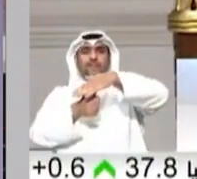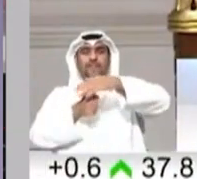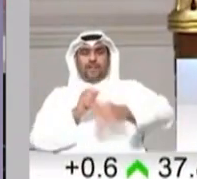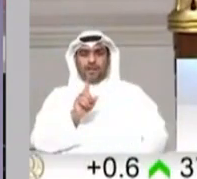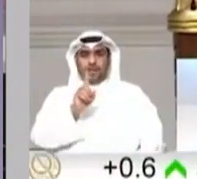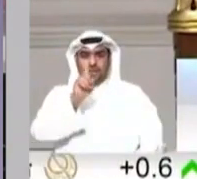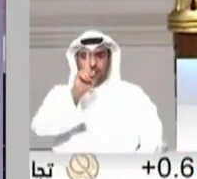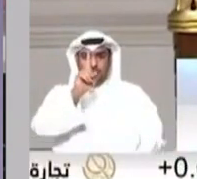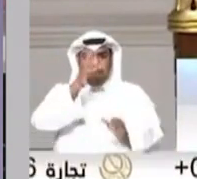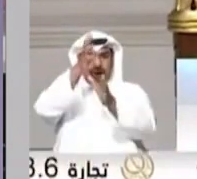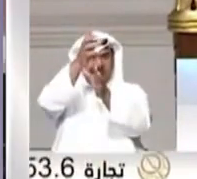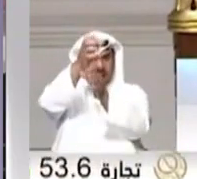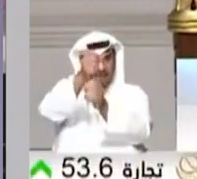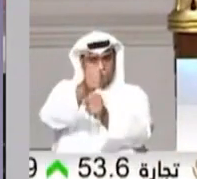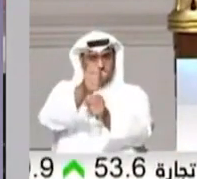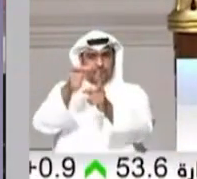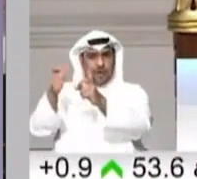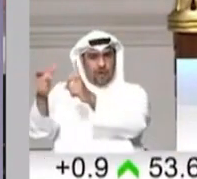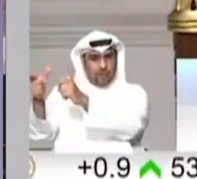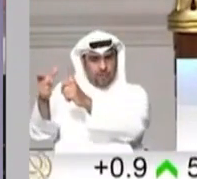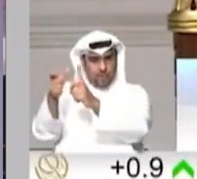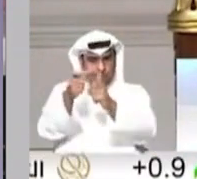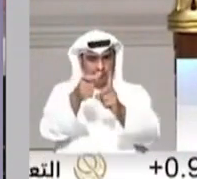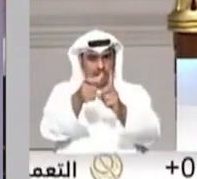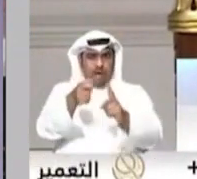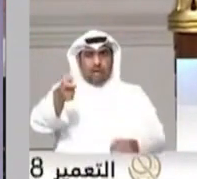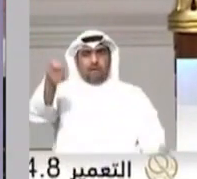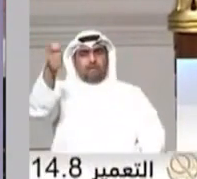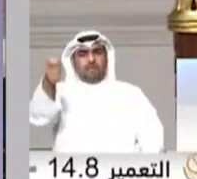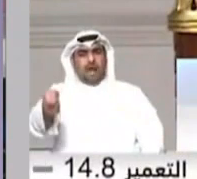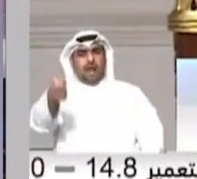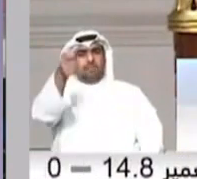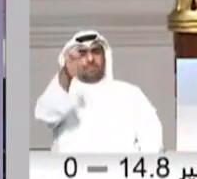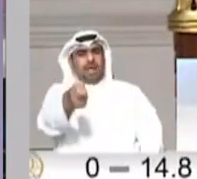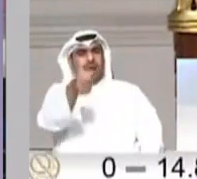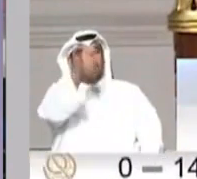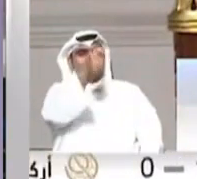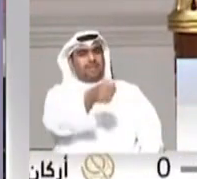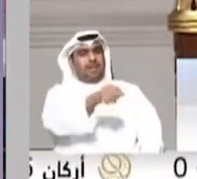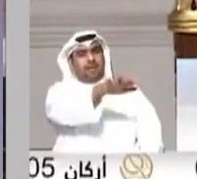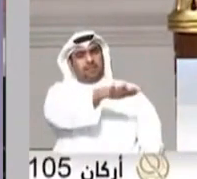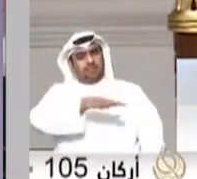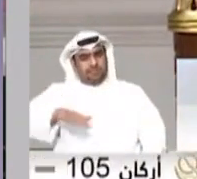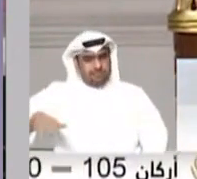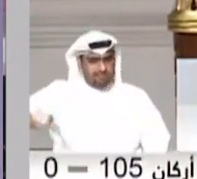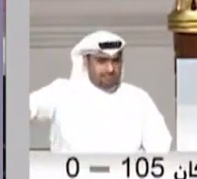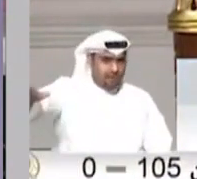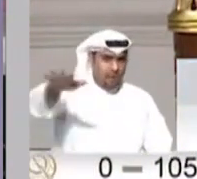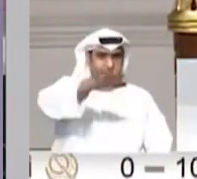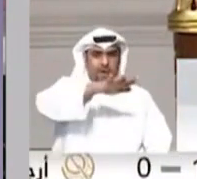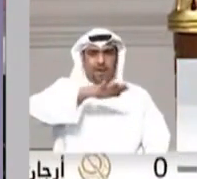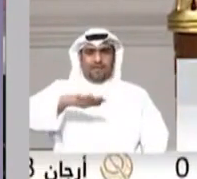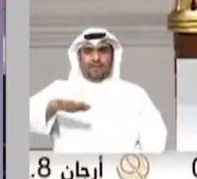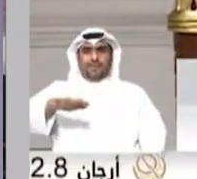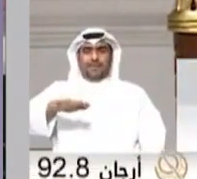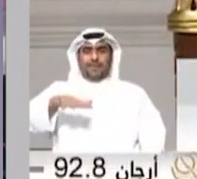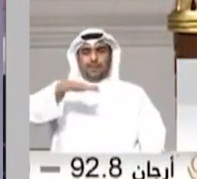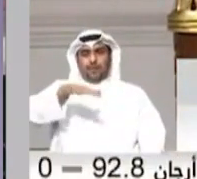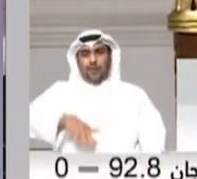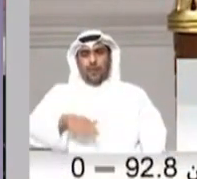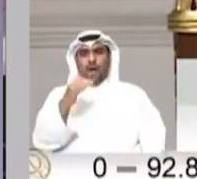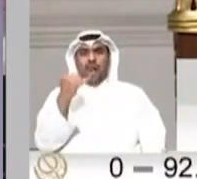أمير البلاد المفدى الشيخ نواف الأحمد الجابر الصباح حفظه الله ورعاه،